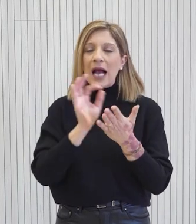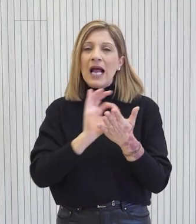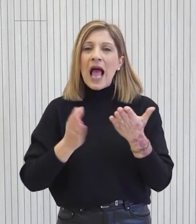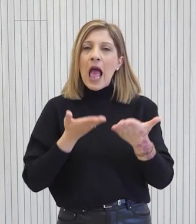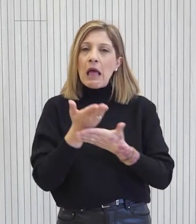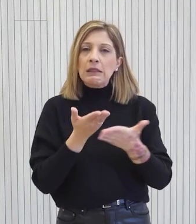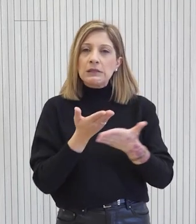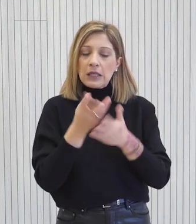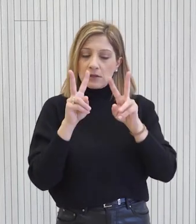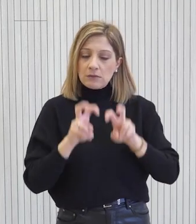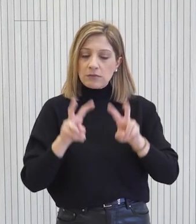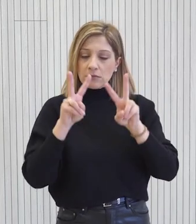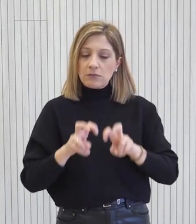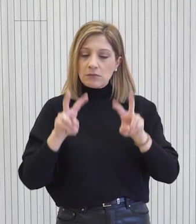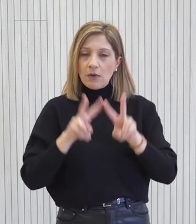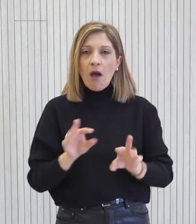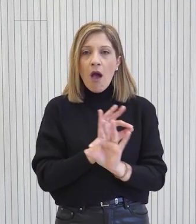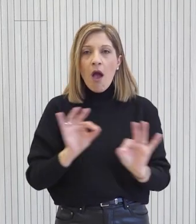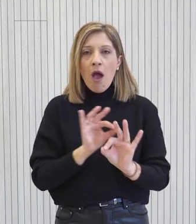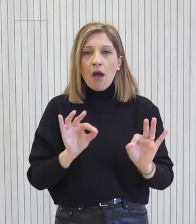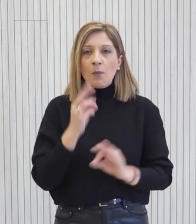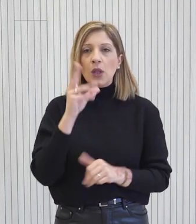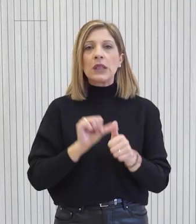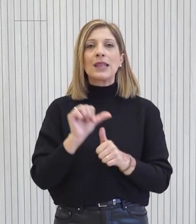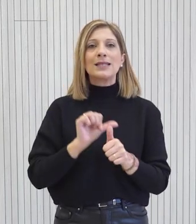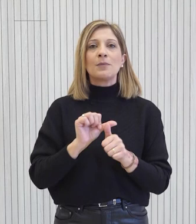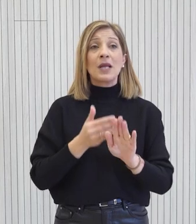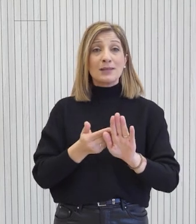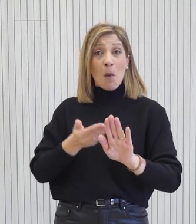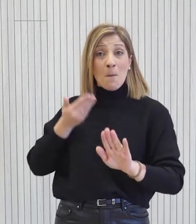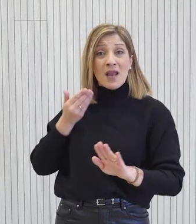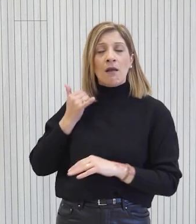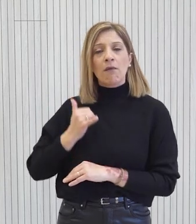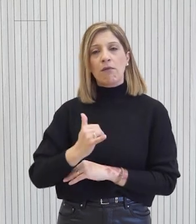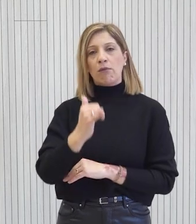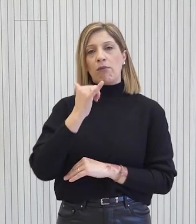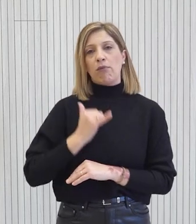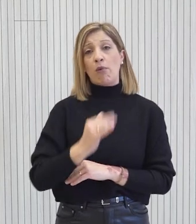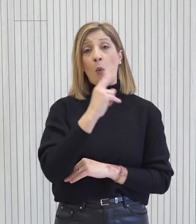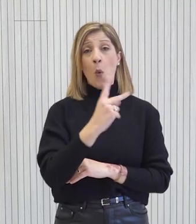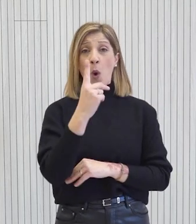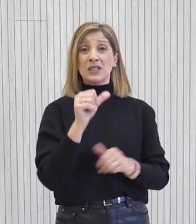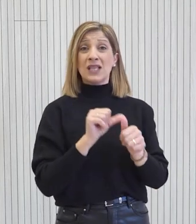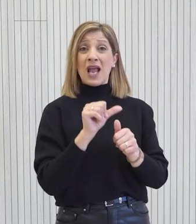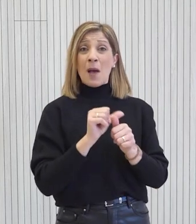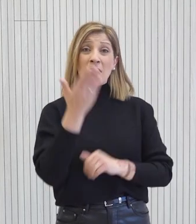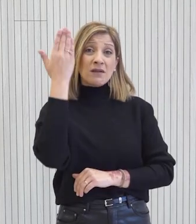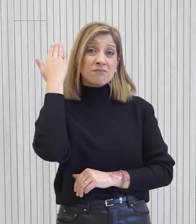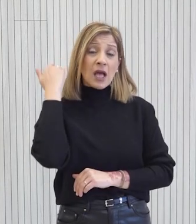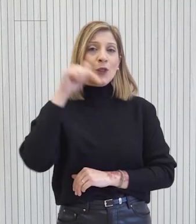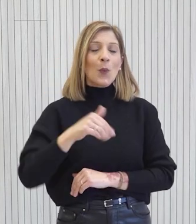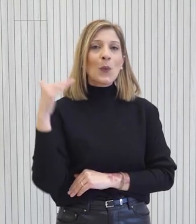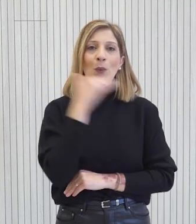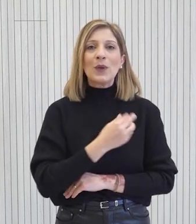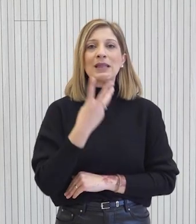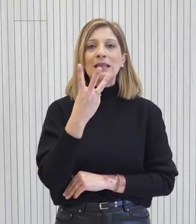διαδικασία εξέτασης να ολοκληρώνεται το αργότερο εντός 3 μηνών σε σύγκριση με μέχρι και 21 μήνες που ίσχυε στο παρελθόν και